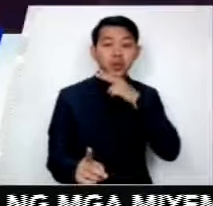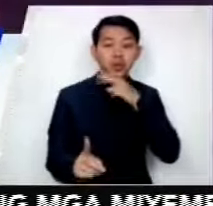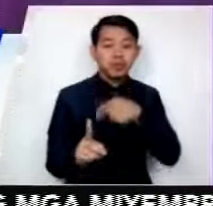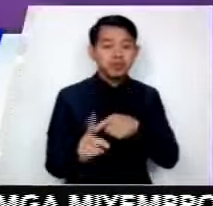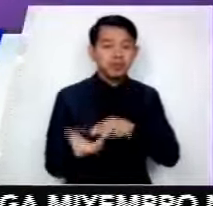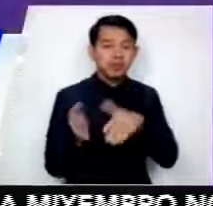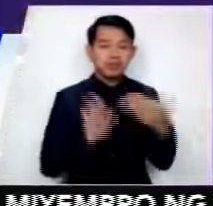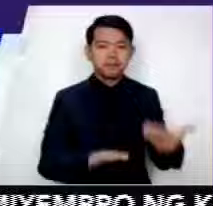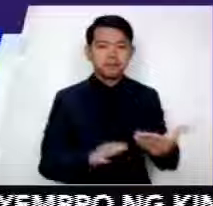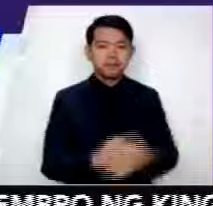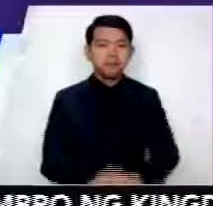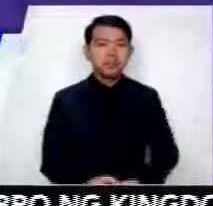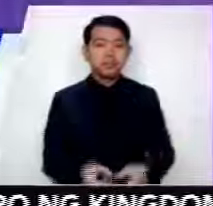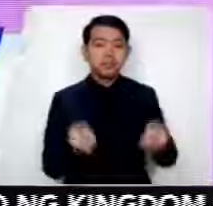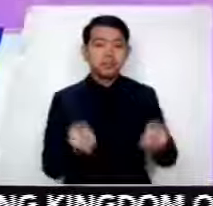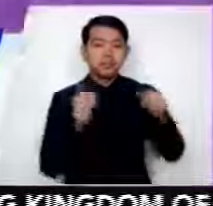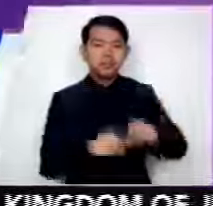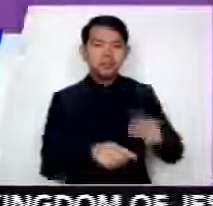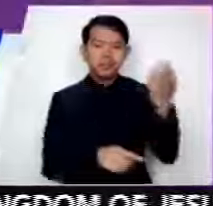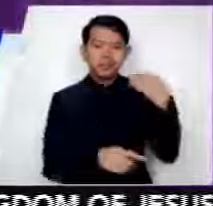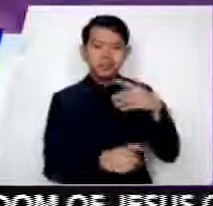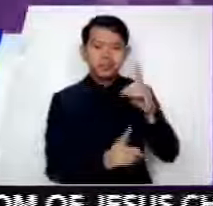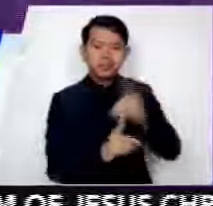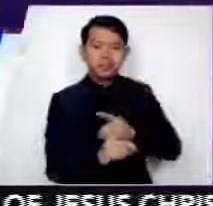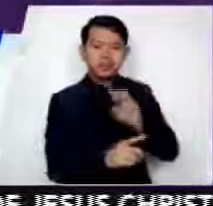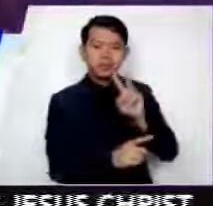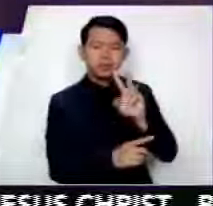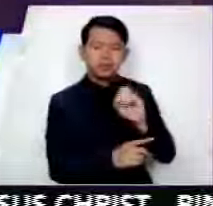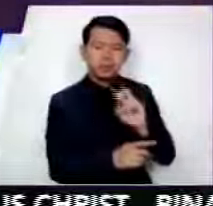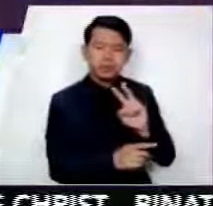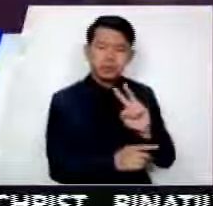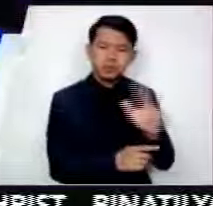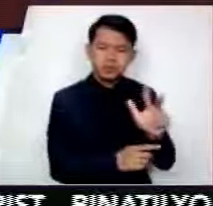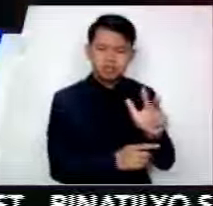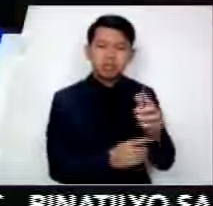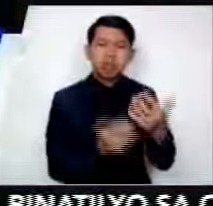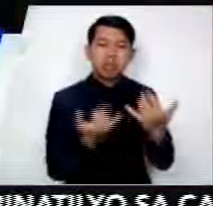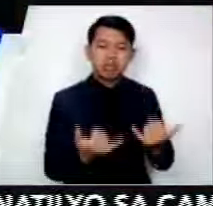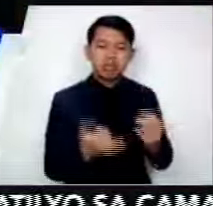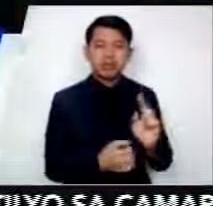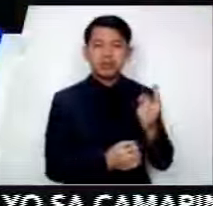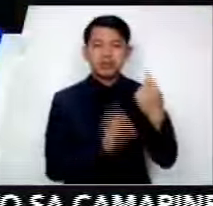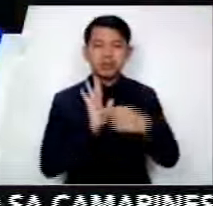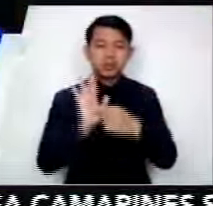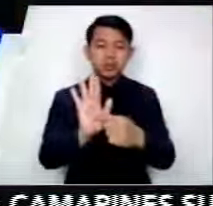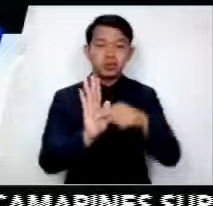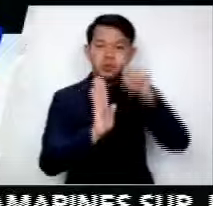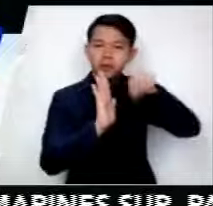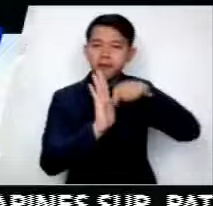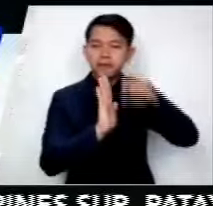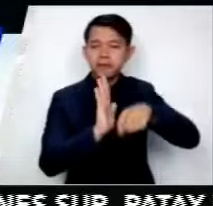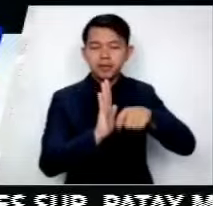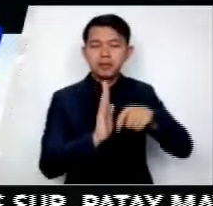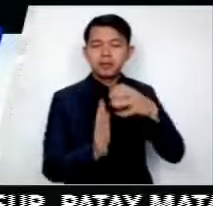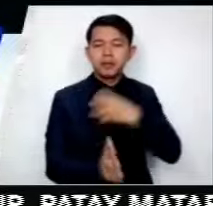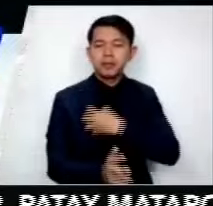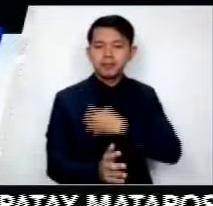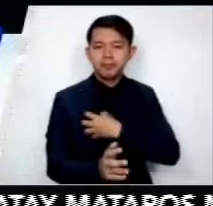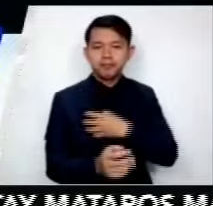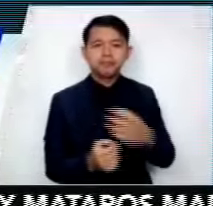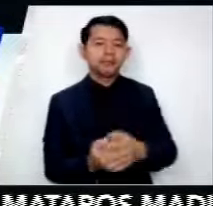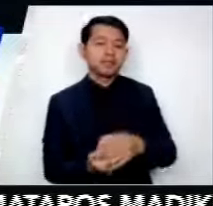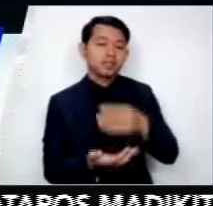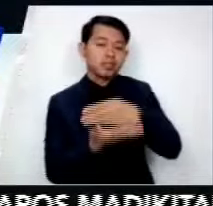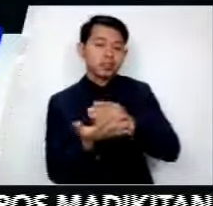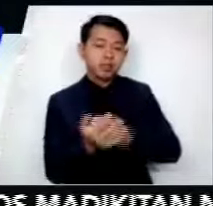pang December 2023 ngayon lang inilabas ng arlington police ang video bahagyang napinsala ang ilang katabing bahay